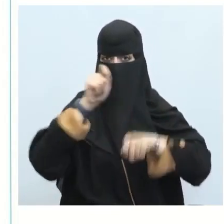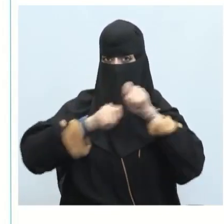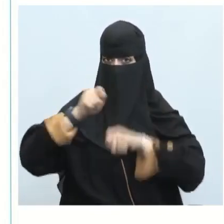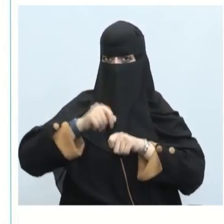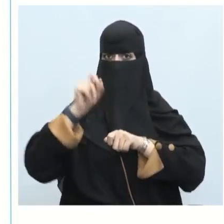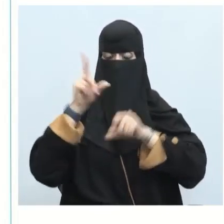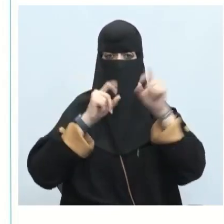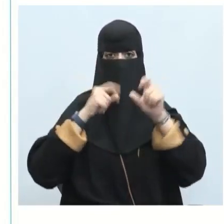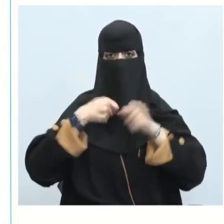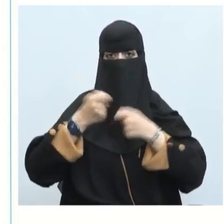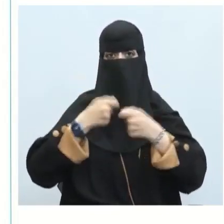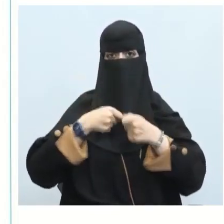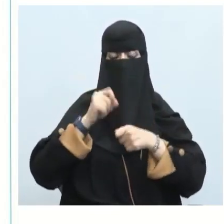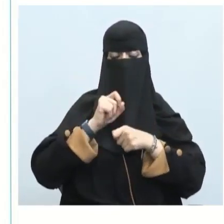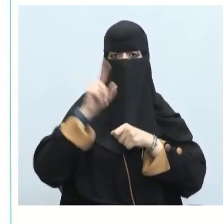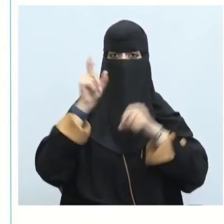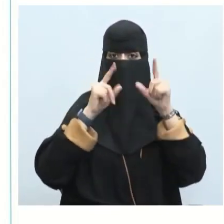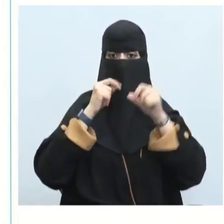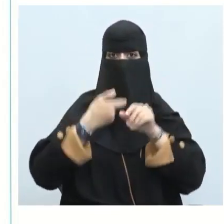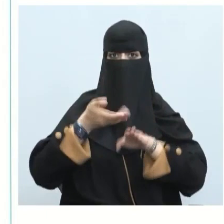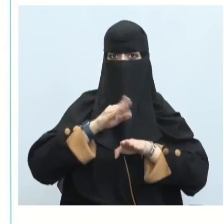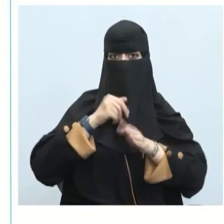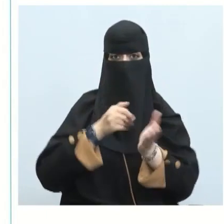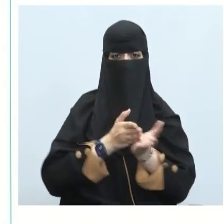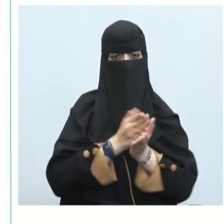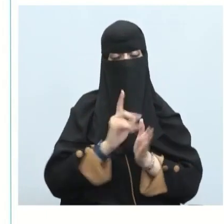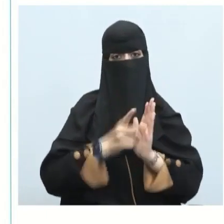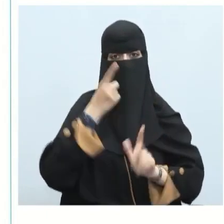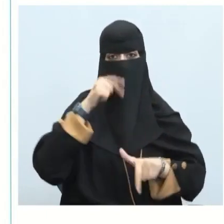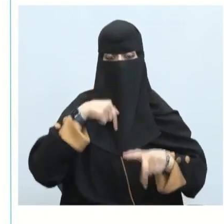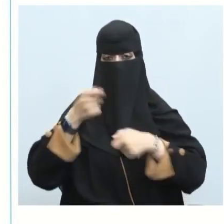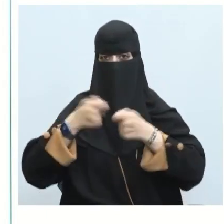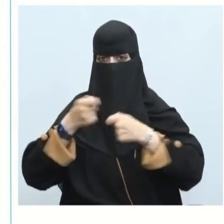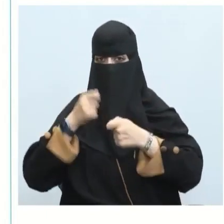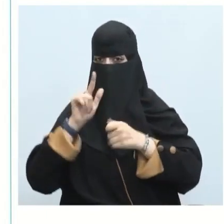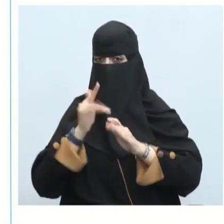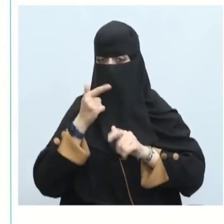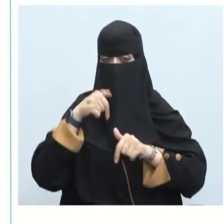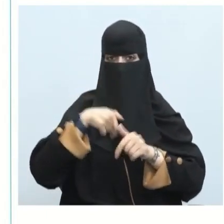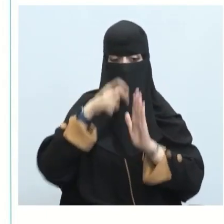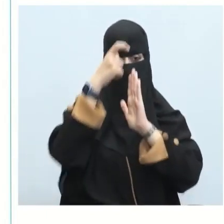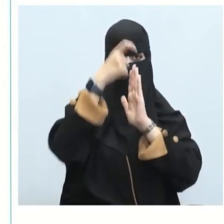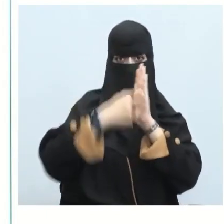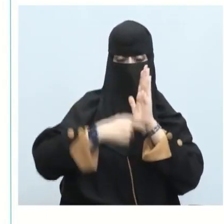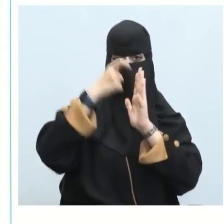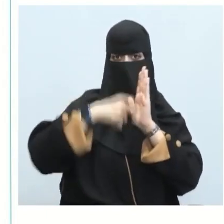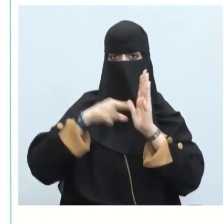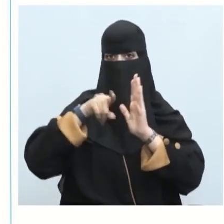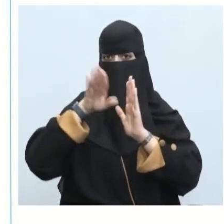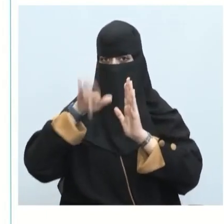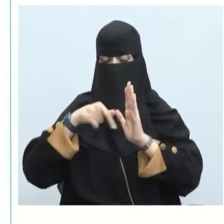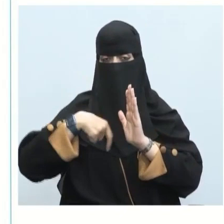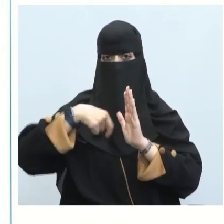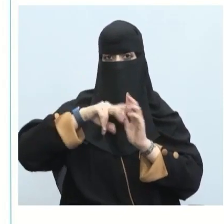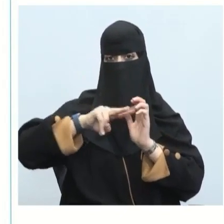الانترنت للتسويق الكتروني ومن هذه الطرق اولا التسويق بالمقالات وهو نوع من